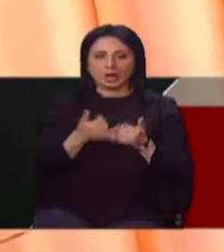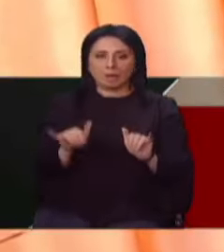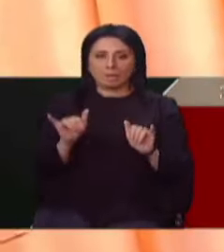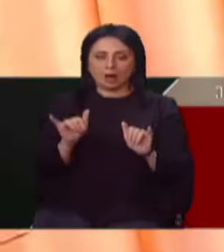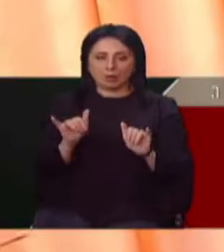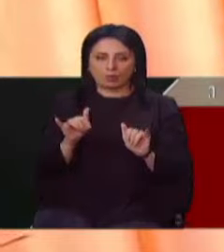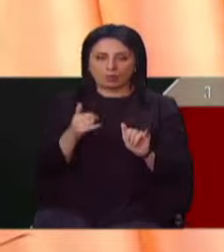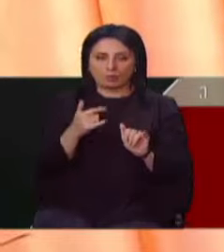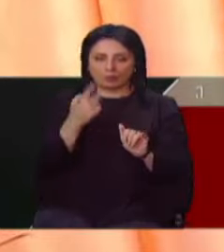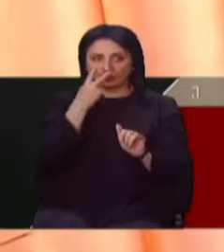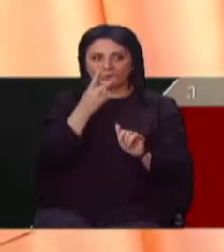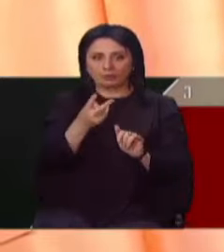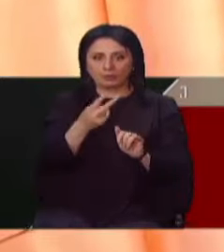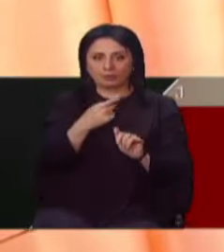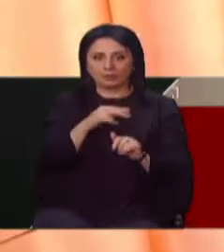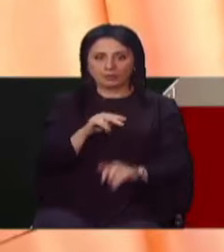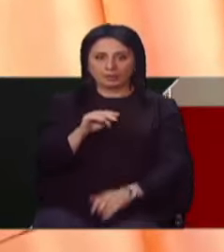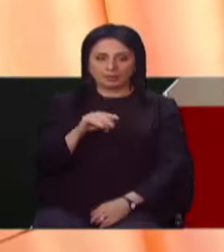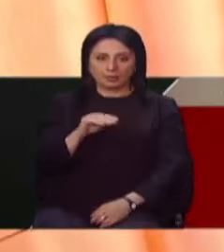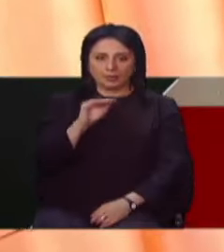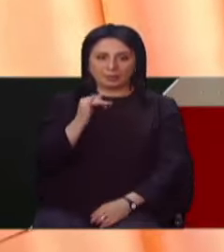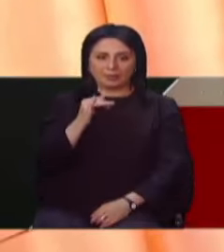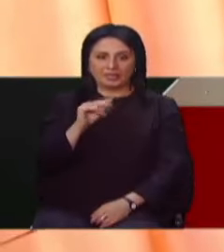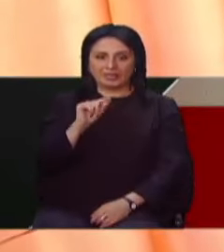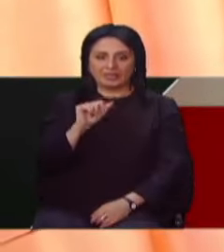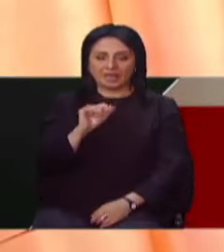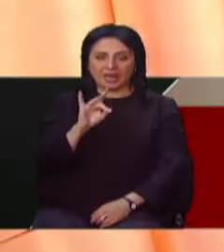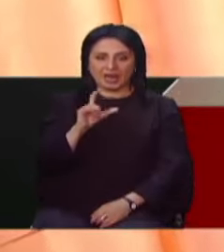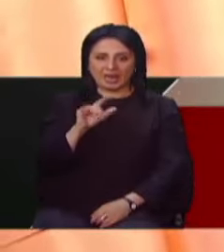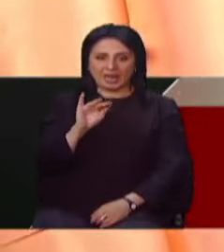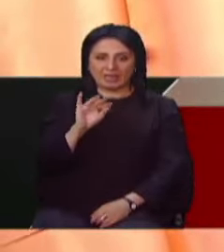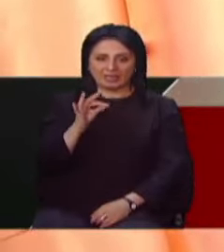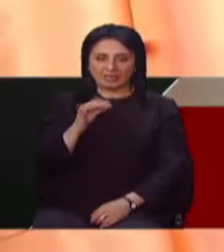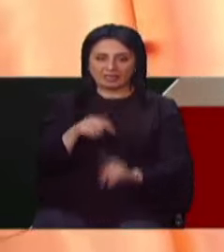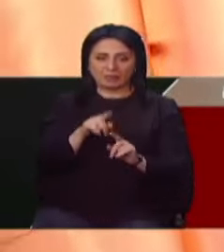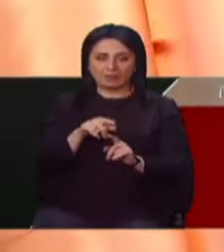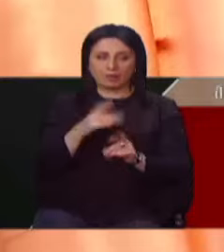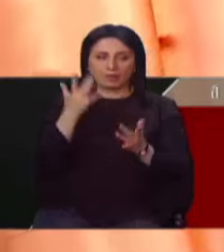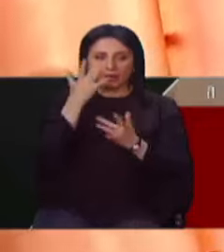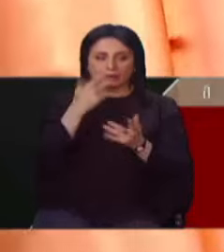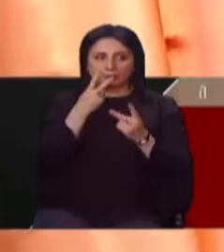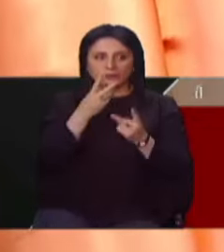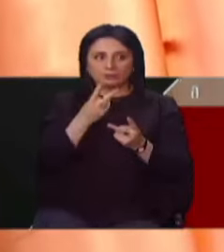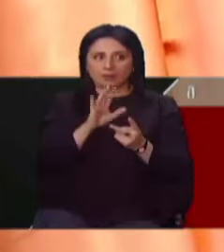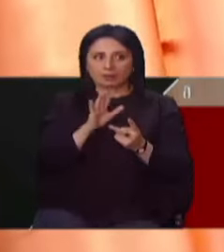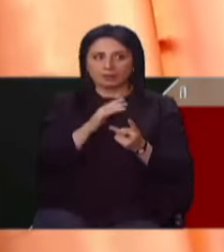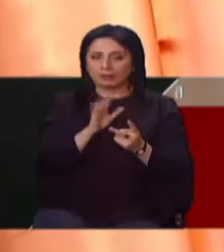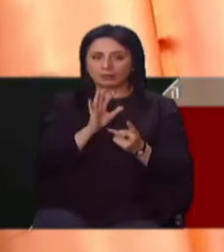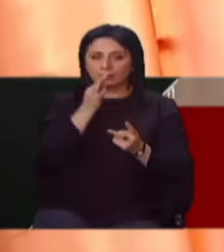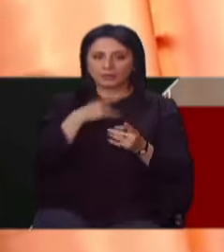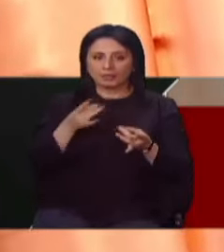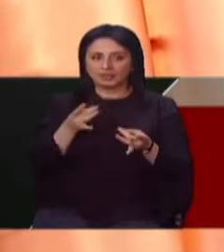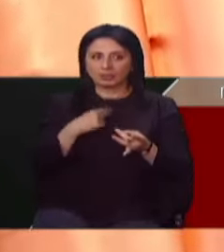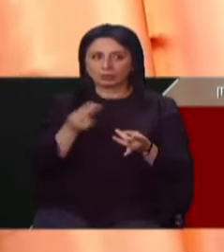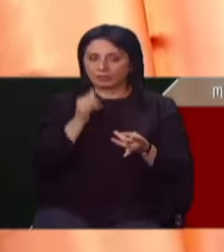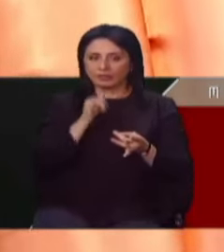Გამაოგნებელი შთაბეჭდილება მოახდინა ჩემზე ფიტარეთმა და იმდენად გამაოგნებელი შთაბეჭდილება მოახდინა, რომ ვიფიქრე, როგორც